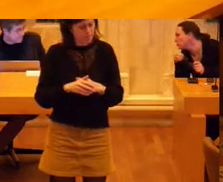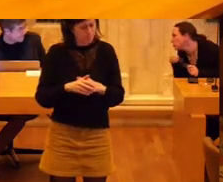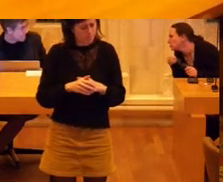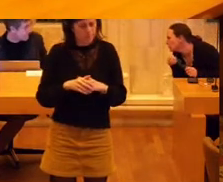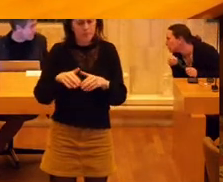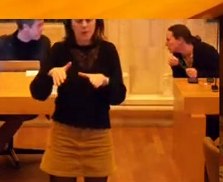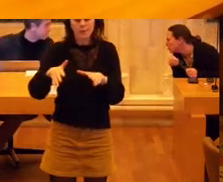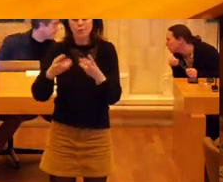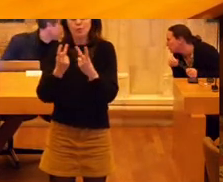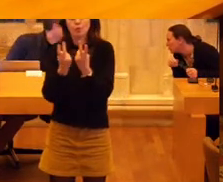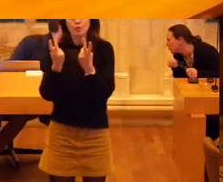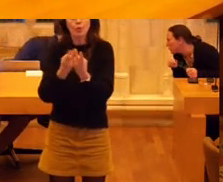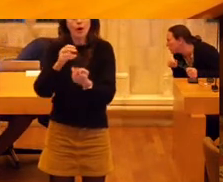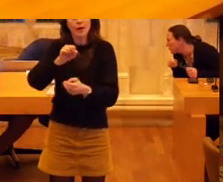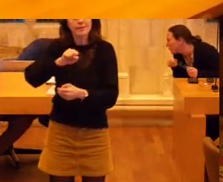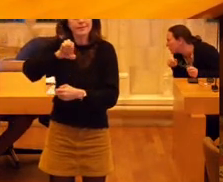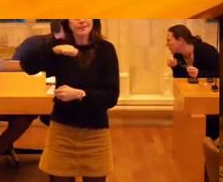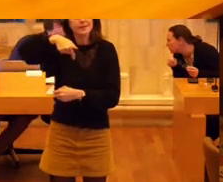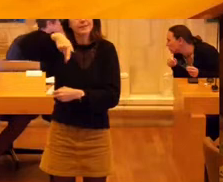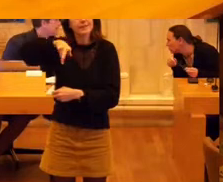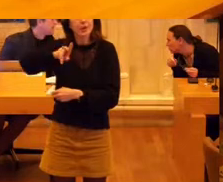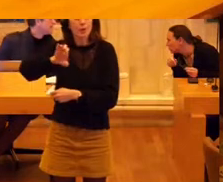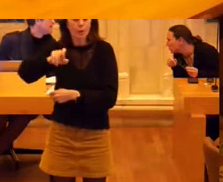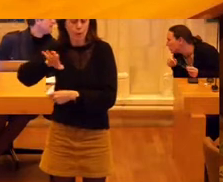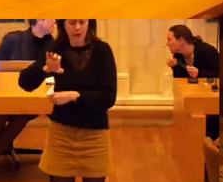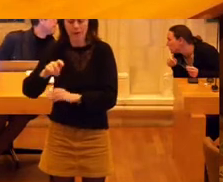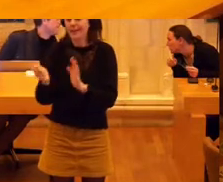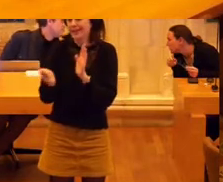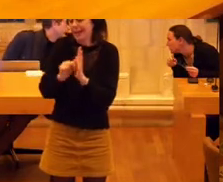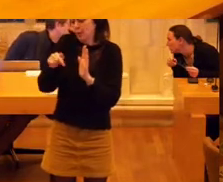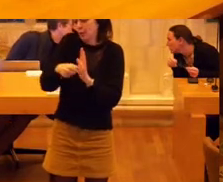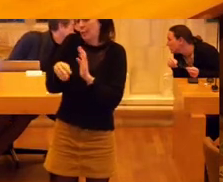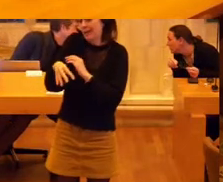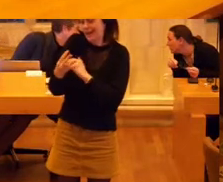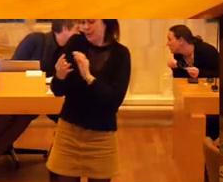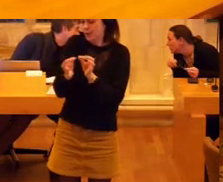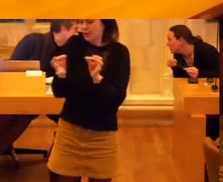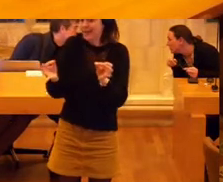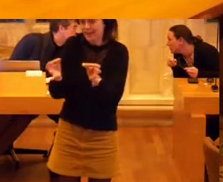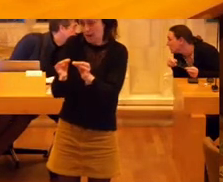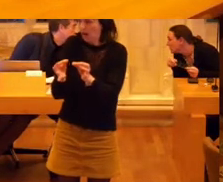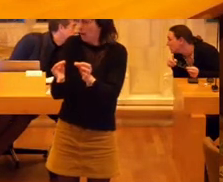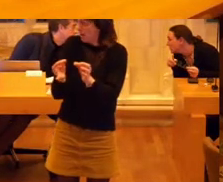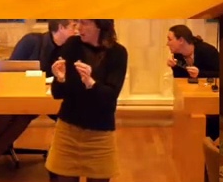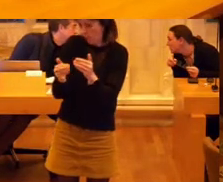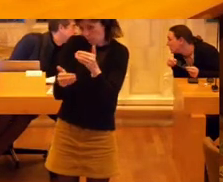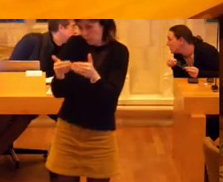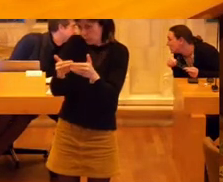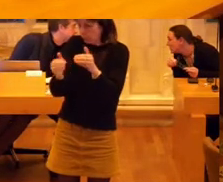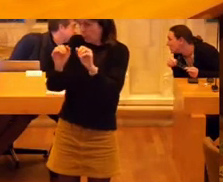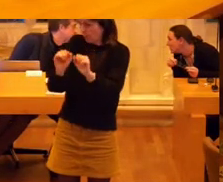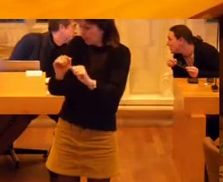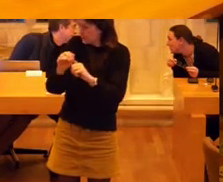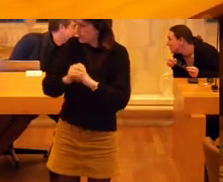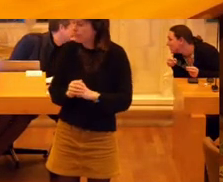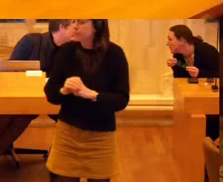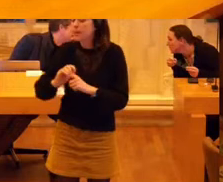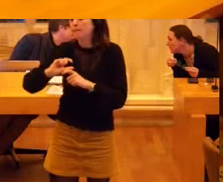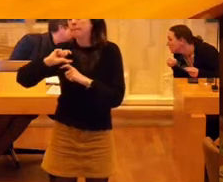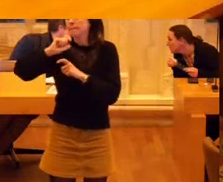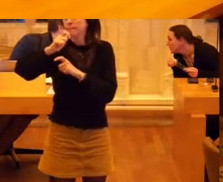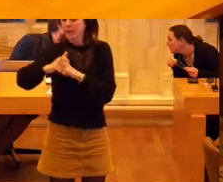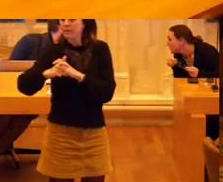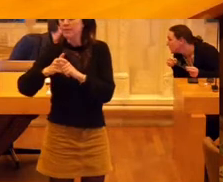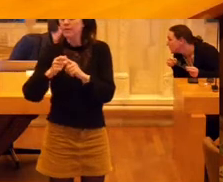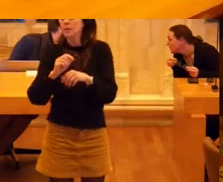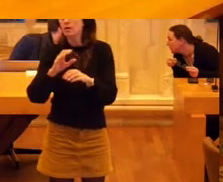Square de Ségueville en 2014, c'était un terrain constructible, c'était des projets potentiellement de construction. S'en est suivi une décision de